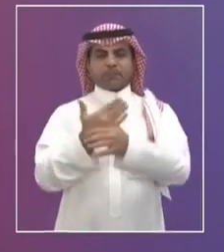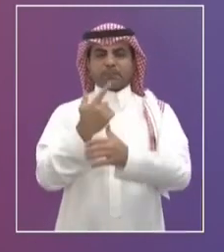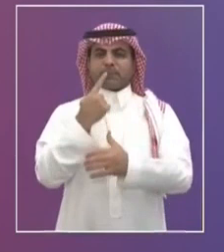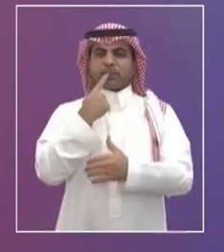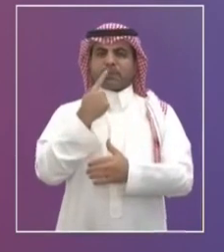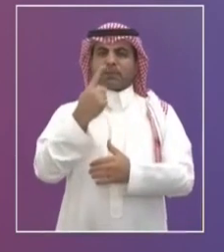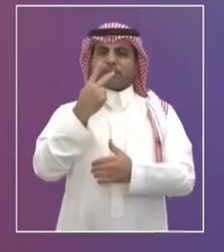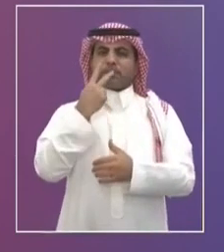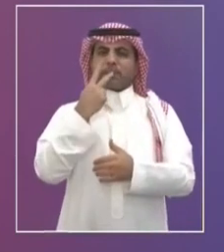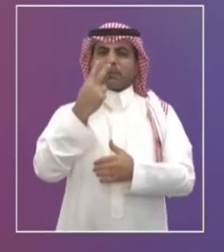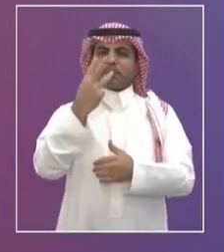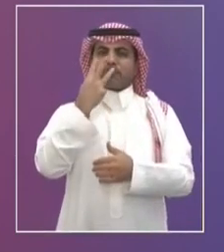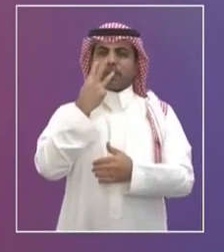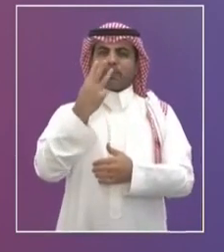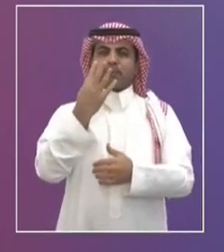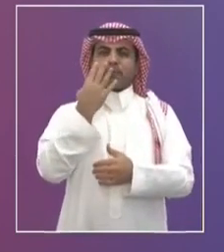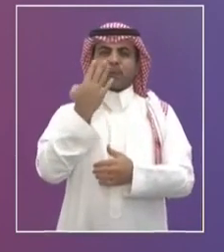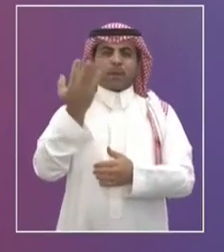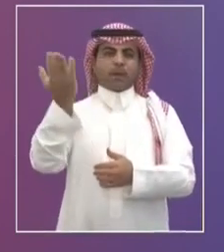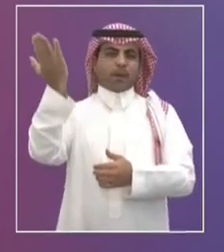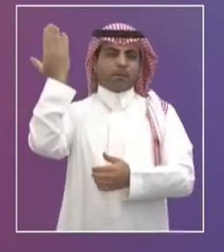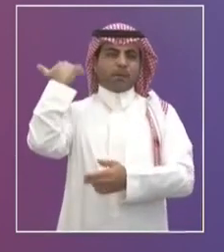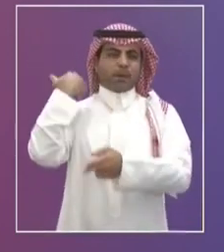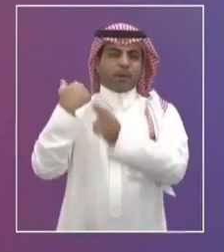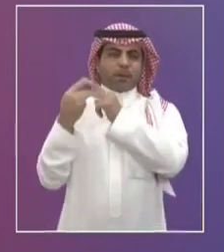سنوات،